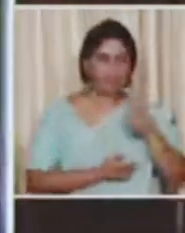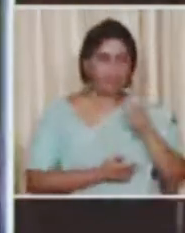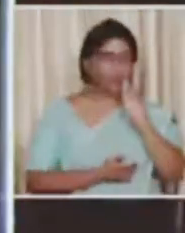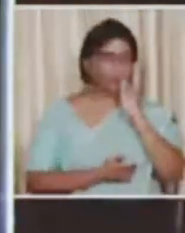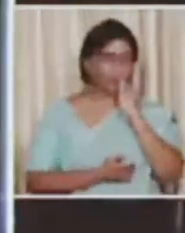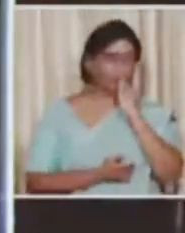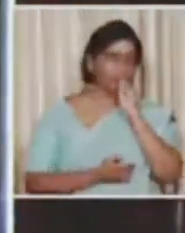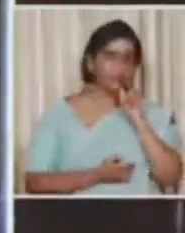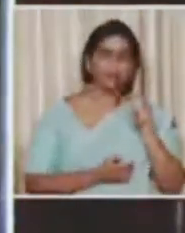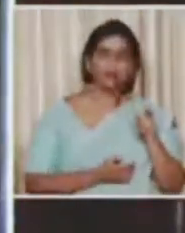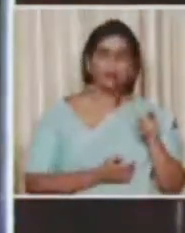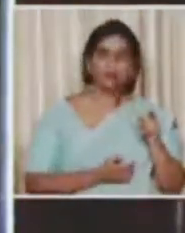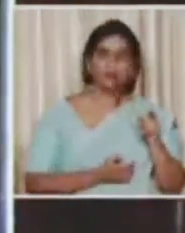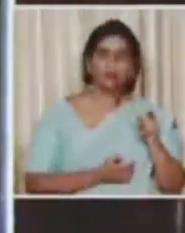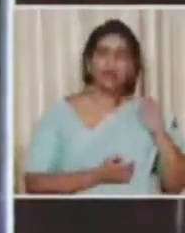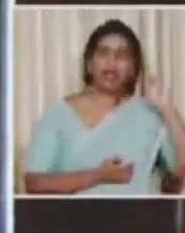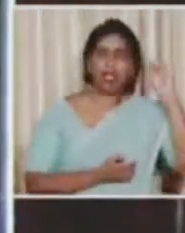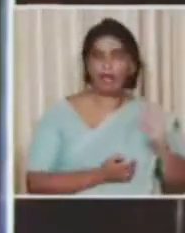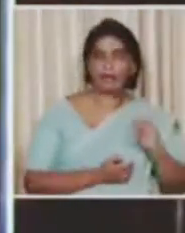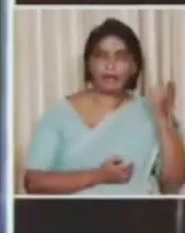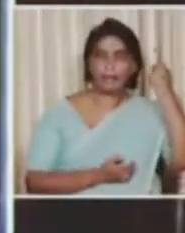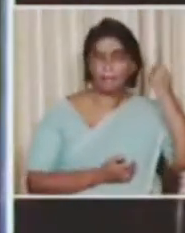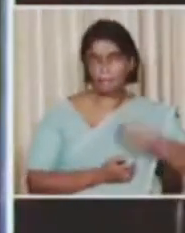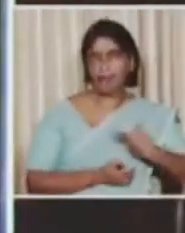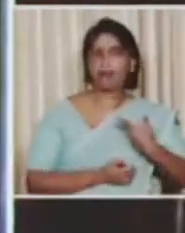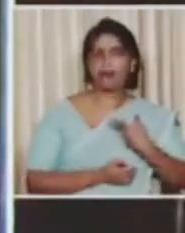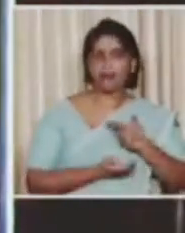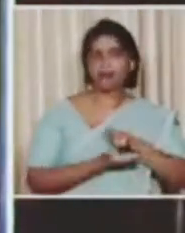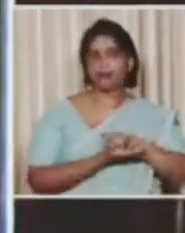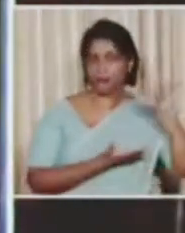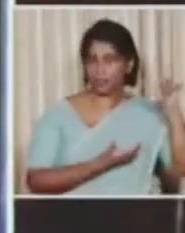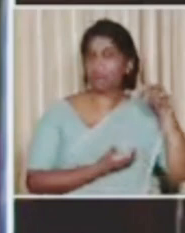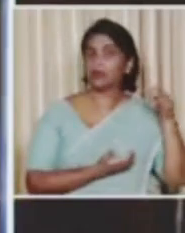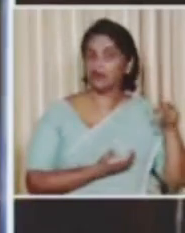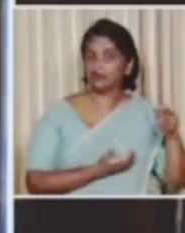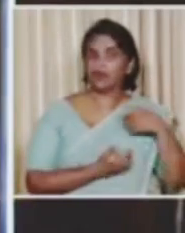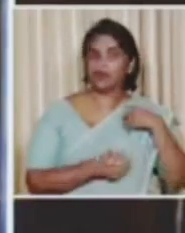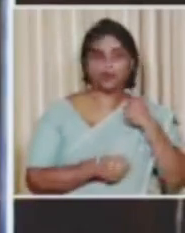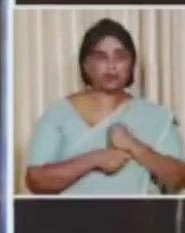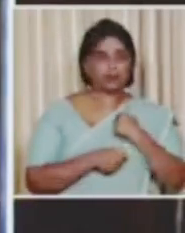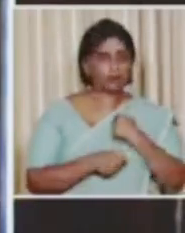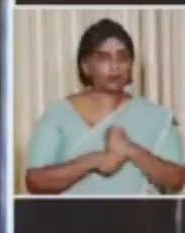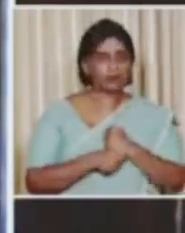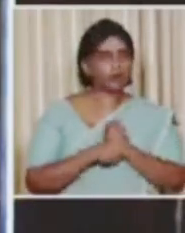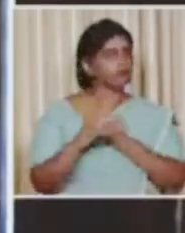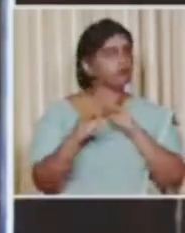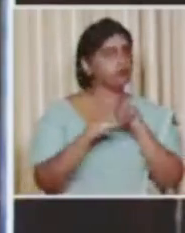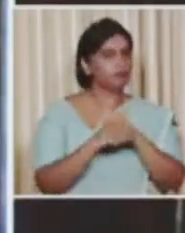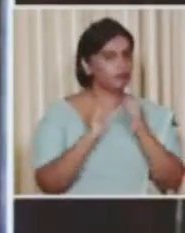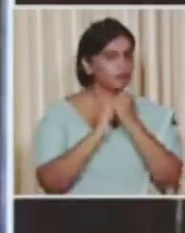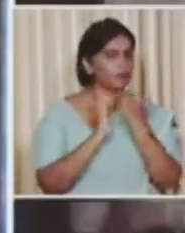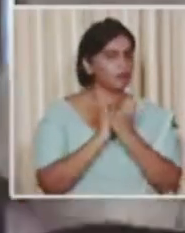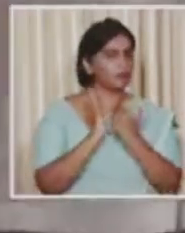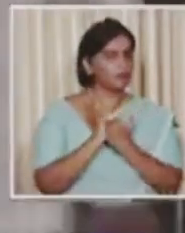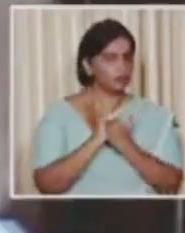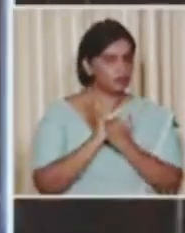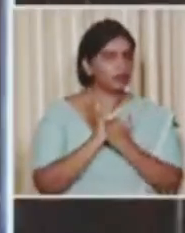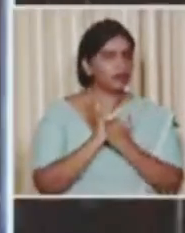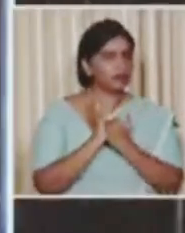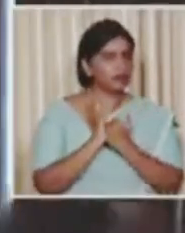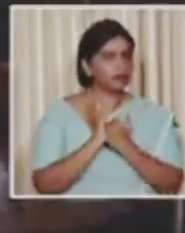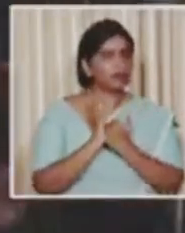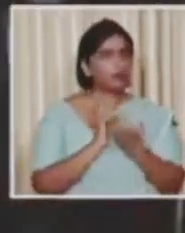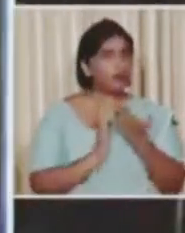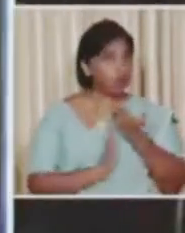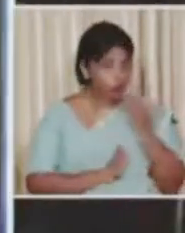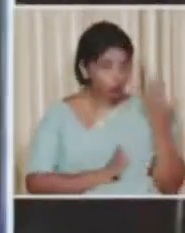සාපේක්ෂව ගත්තොත් ඉතාමත් අඩු පඩියකට තමයි ඒ අය යන්නේ. එතකොට අපිට රජය හැටියට මැදිහත් වෙලා වැඩපිළික් සකස් කරන්න